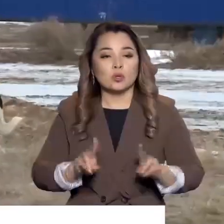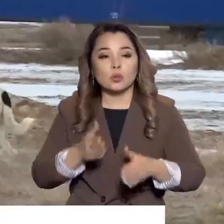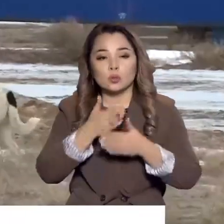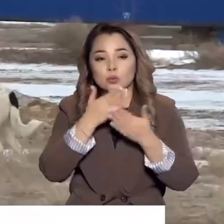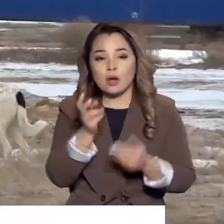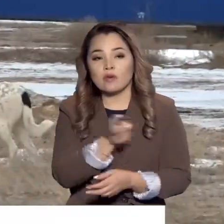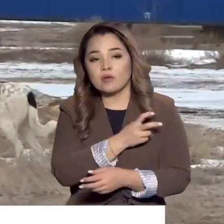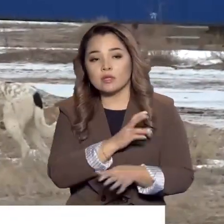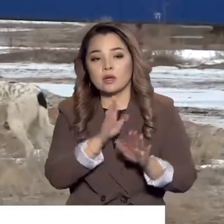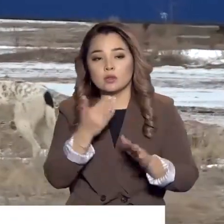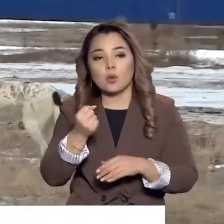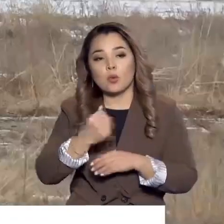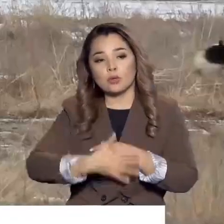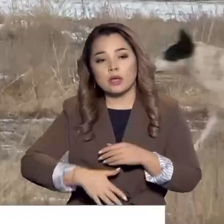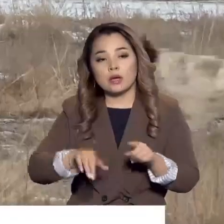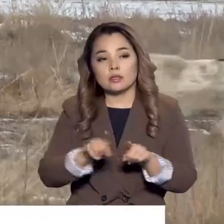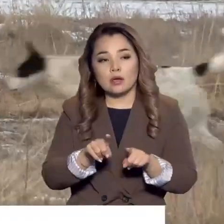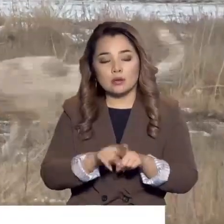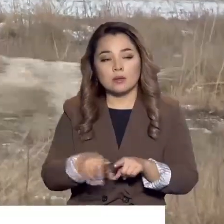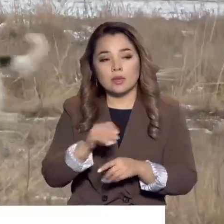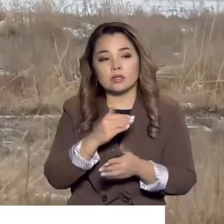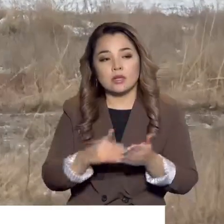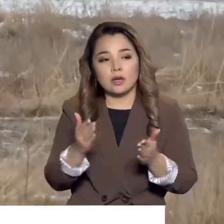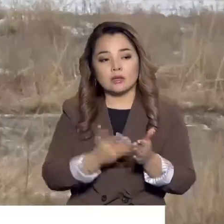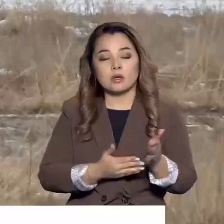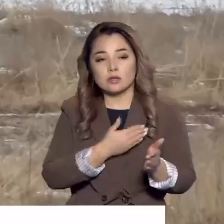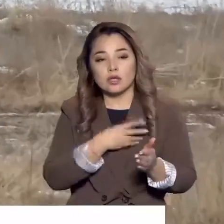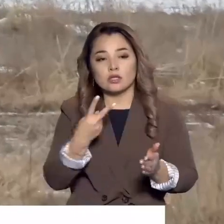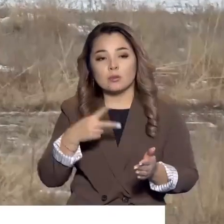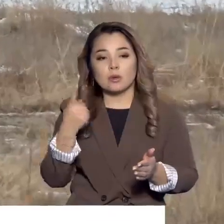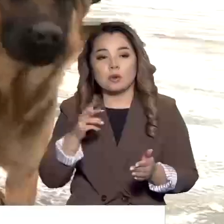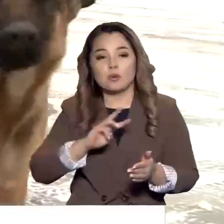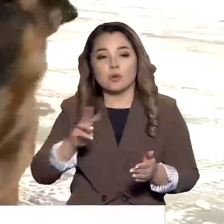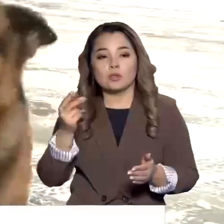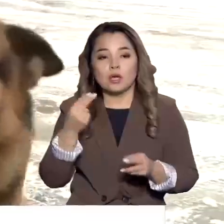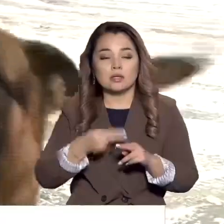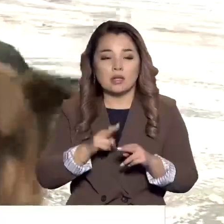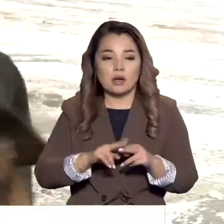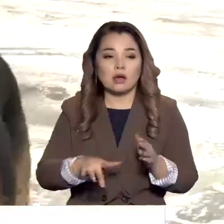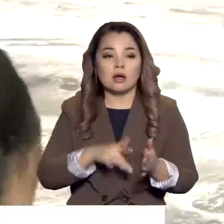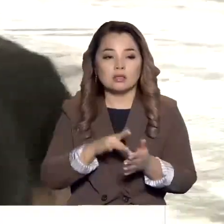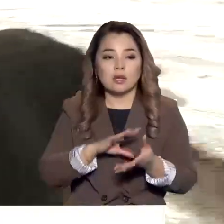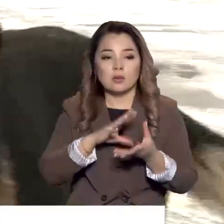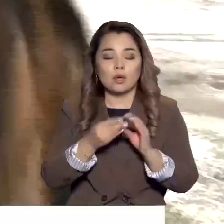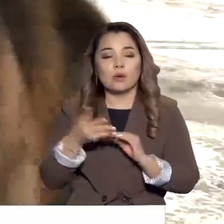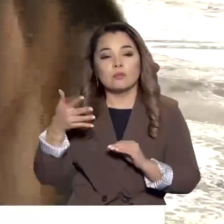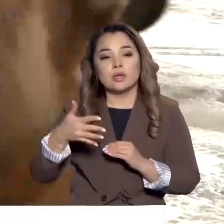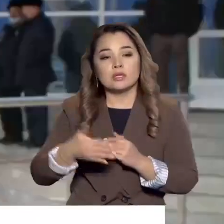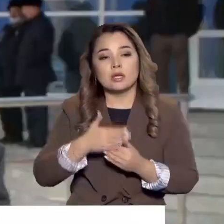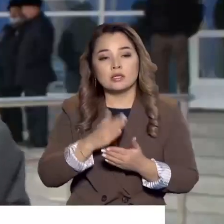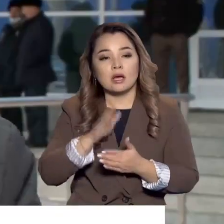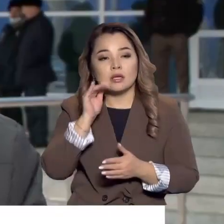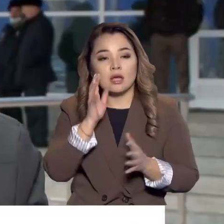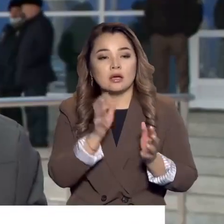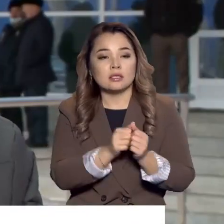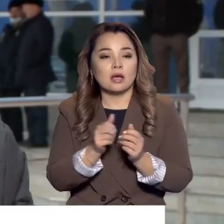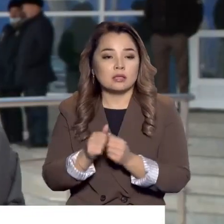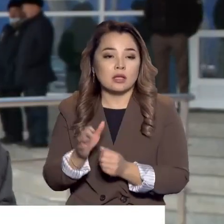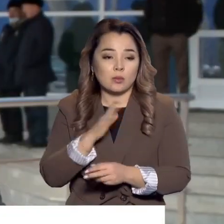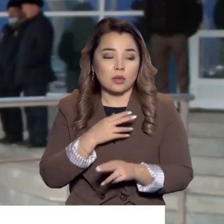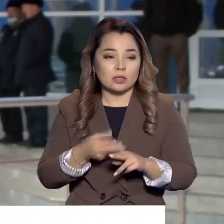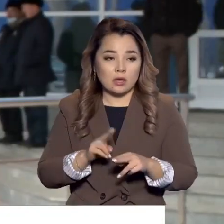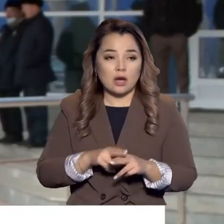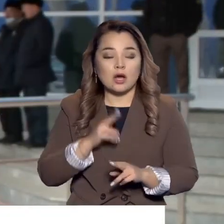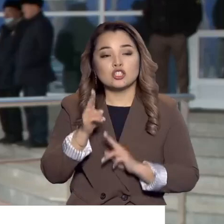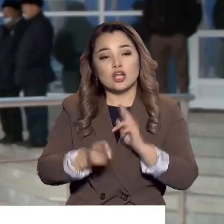тек ветеринарлық орталық аулап көзін жоя алады. Биыл 21 миллион теңге бөлініп, қала бойынша 5000 ит ауланған. Жағал бойынша барамын,